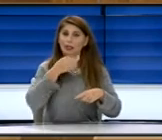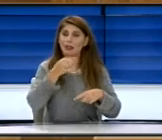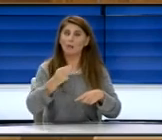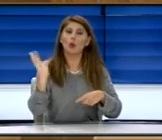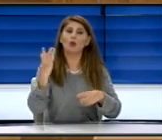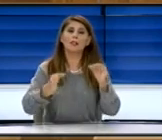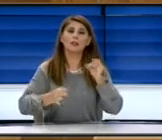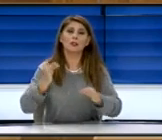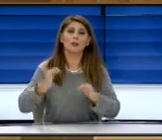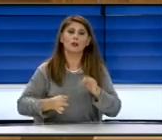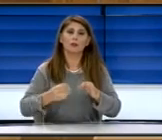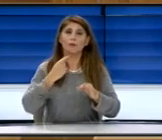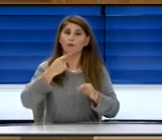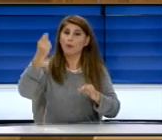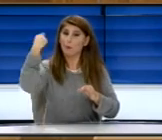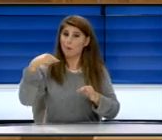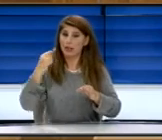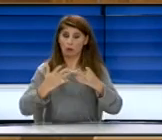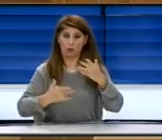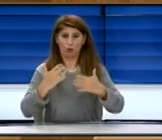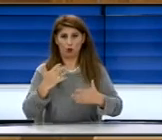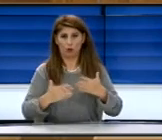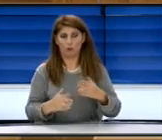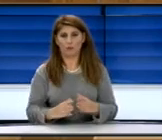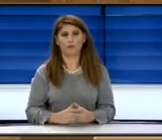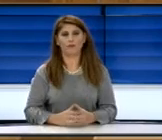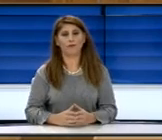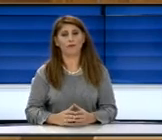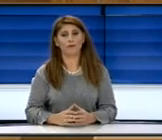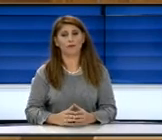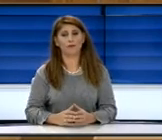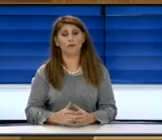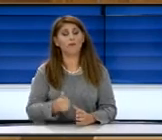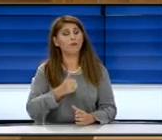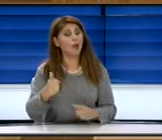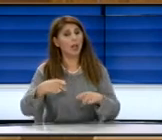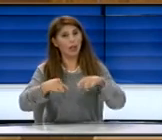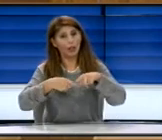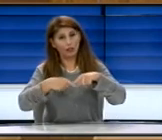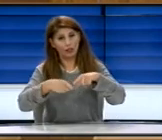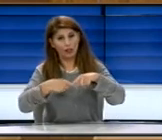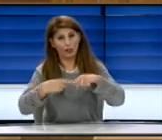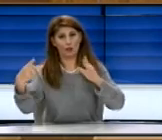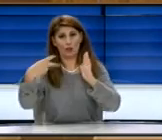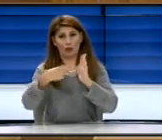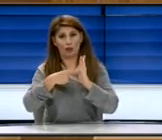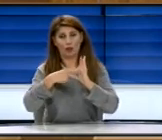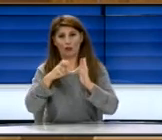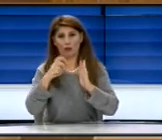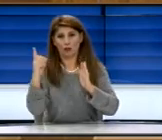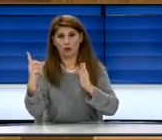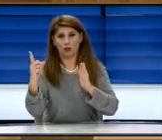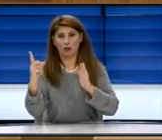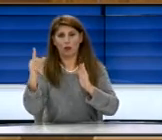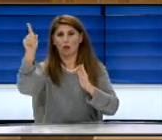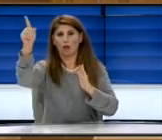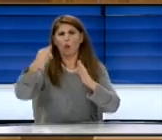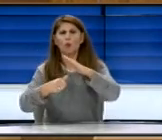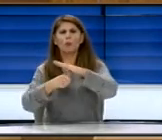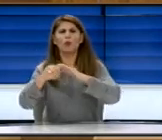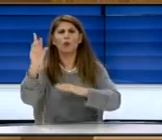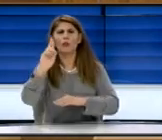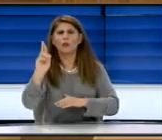όταν συζητούσαμε και τον περσινό προϋπολογισμό. Μόνο που το Δεκέμβρη του 2021 ο Πούτιν δεν είχε